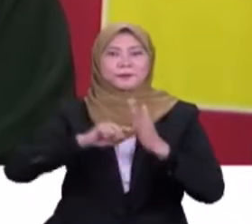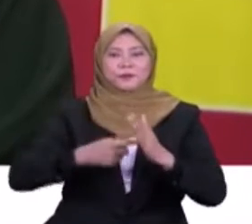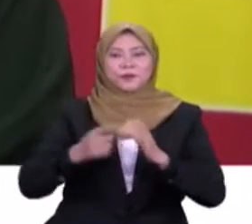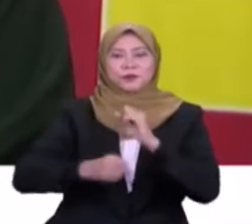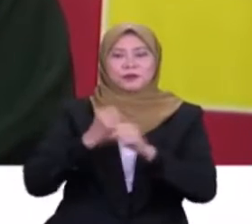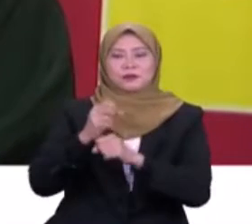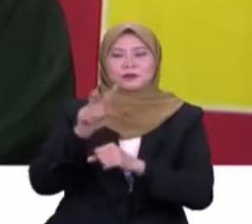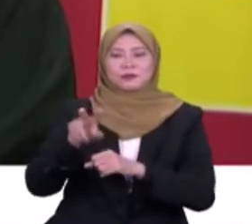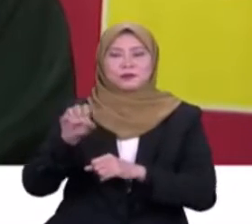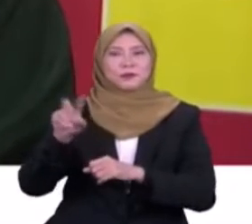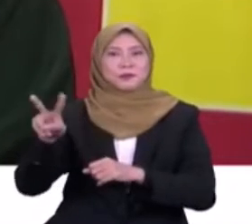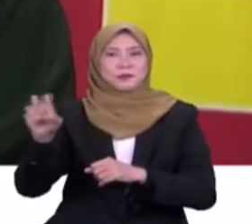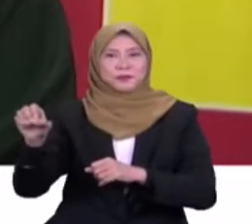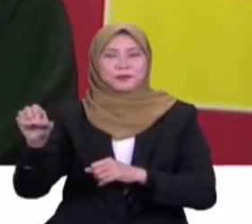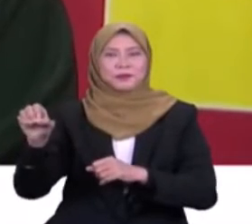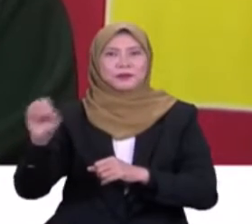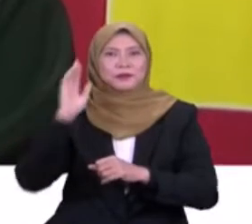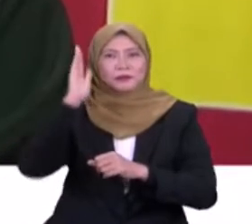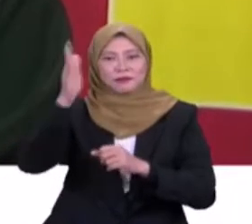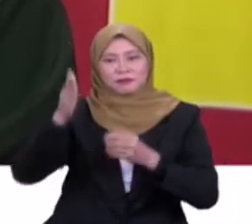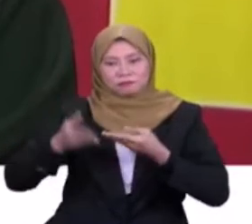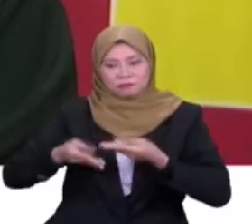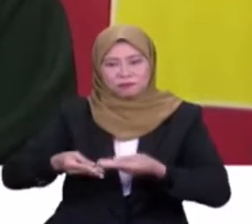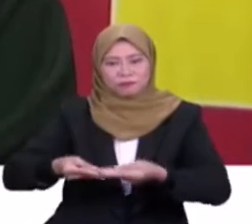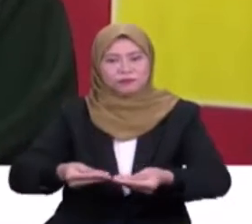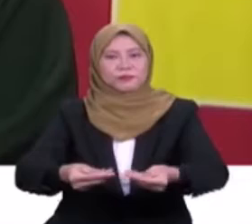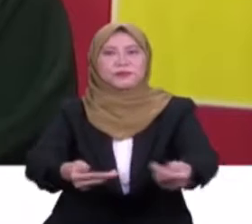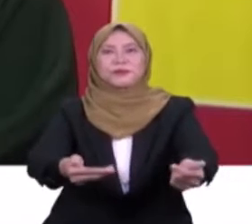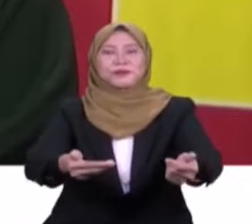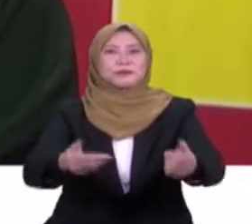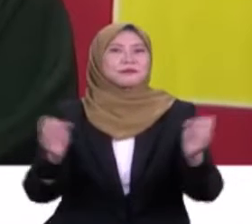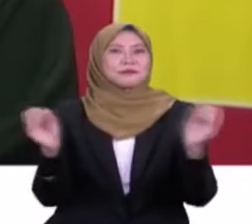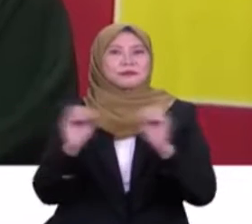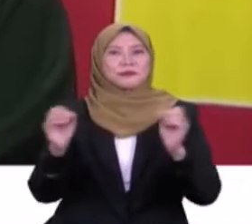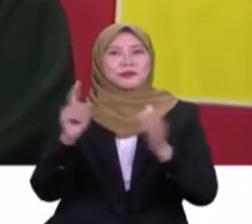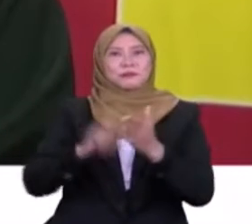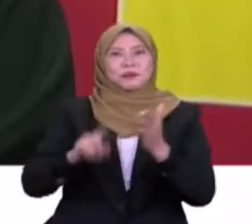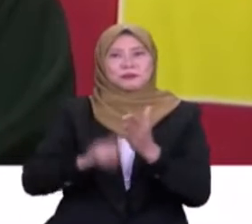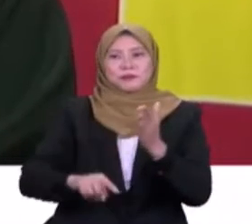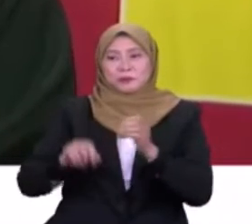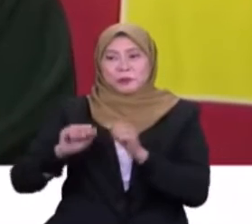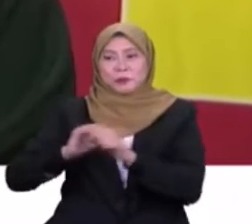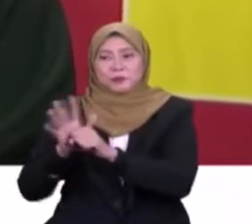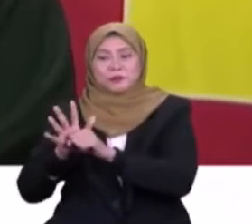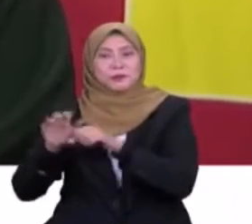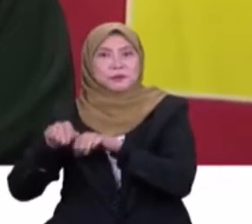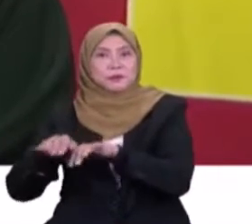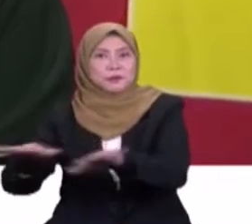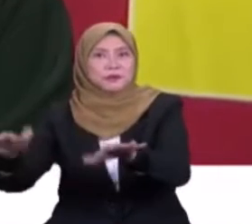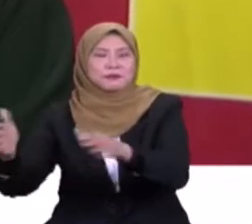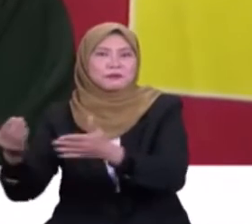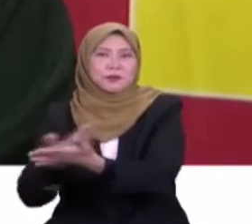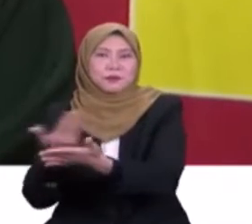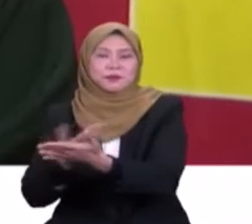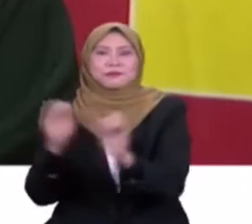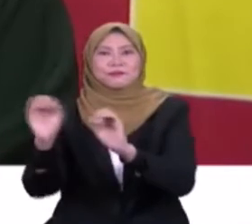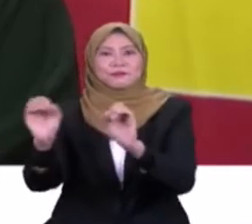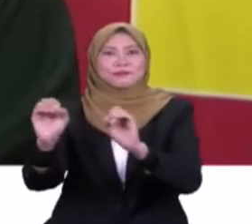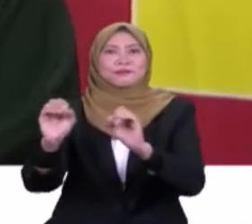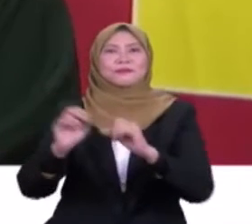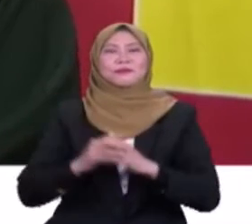tahun 2020 lagi akan terus berjalan lancar tanpa sebarang jangkitan baru di dalam perkampungan